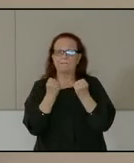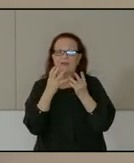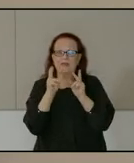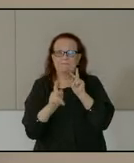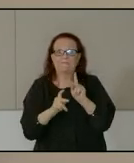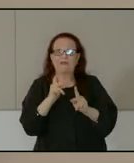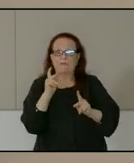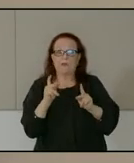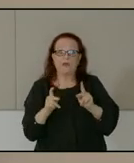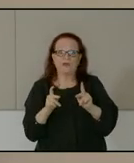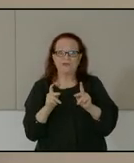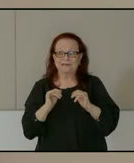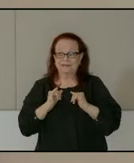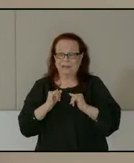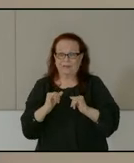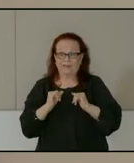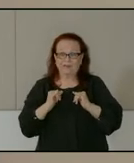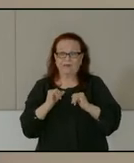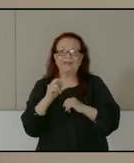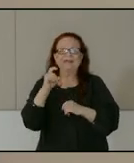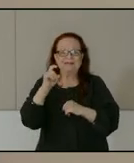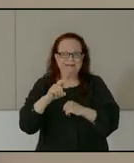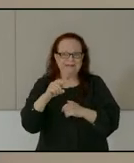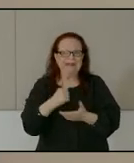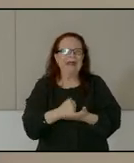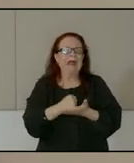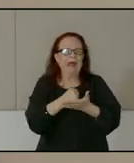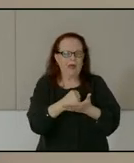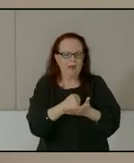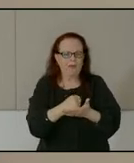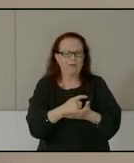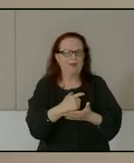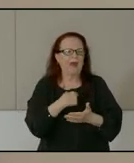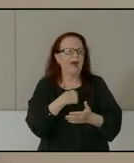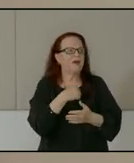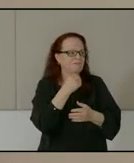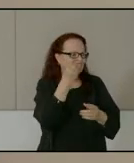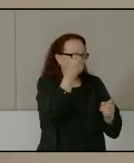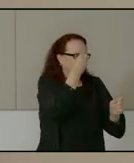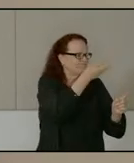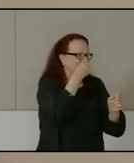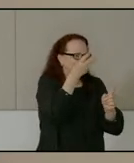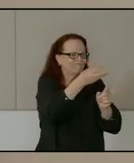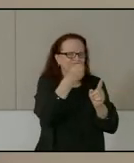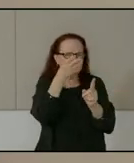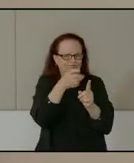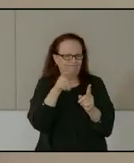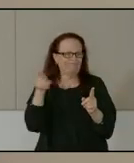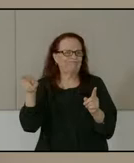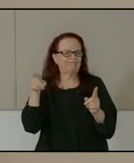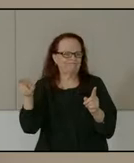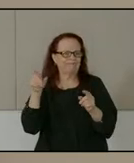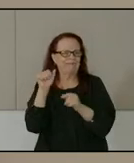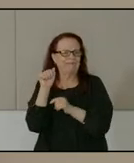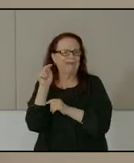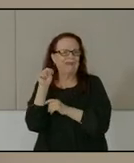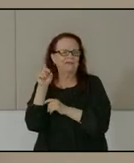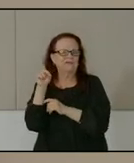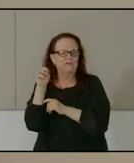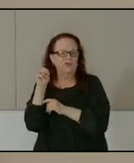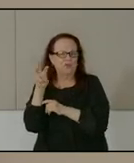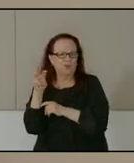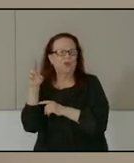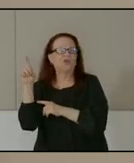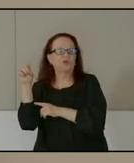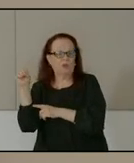help with the same situation and they did get assistance and help from the office